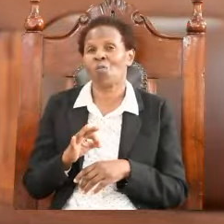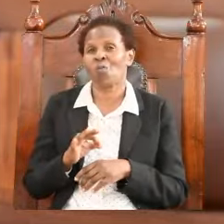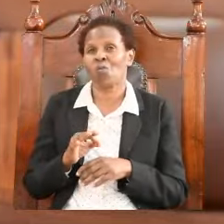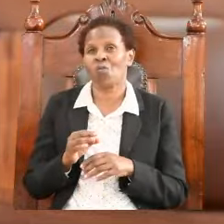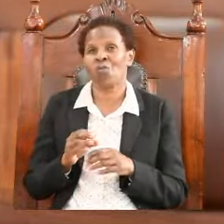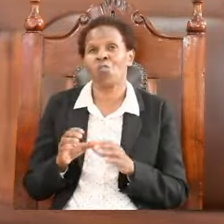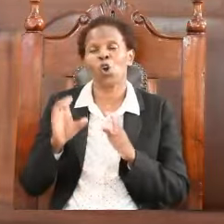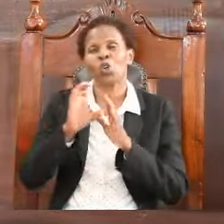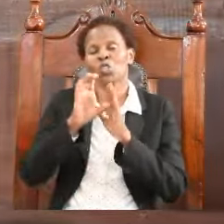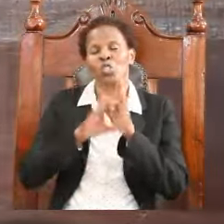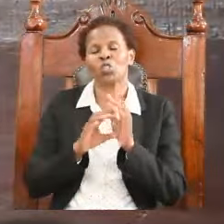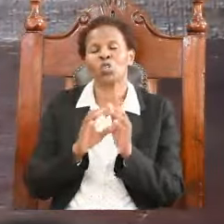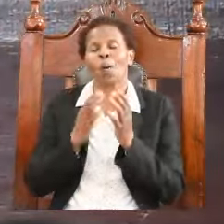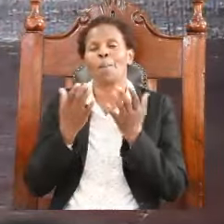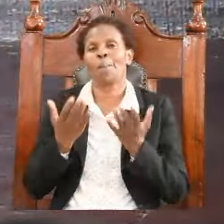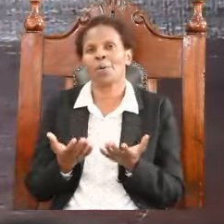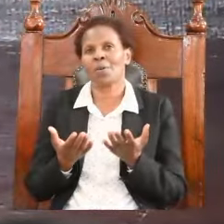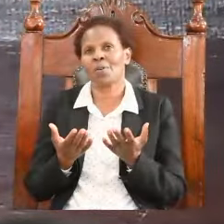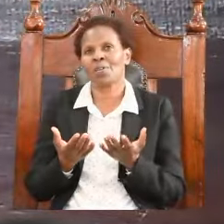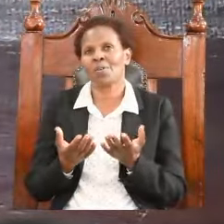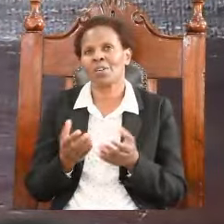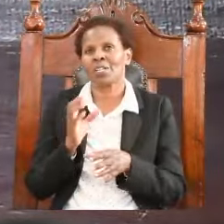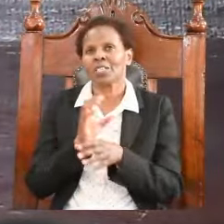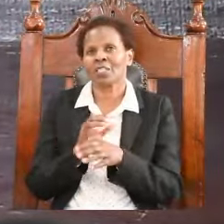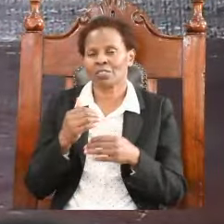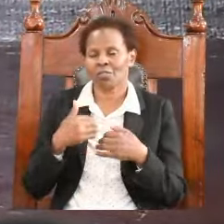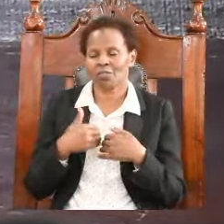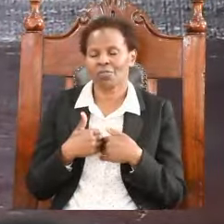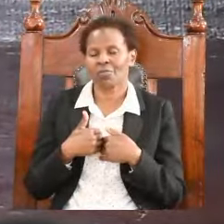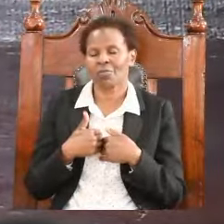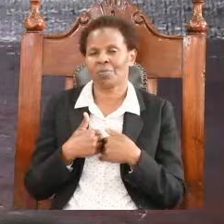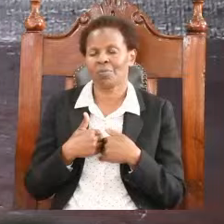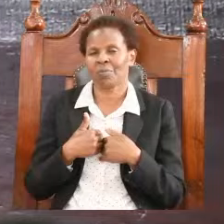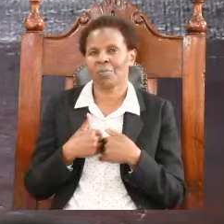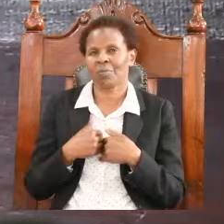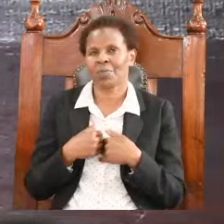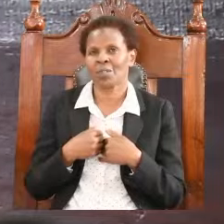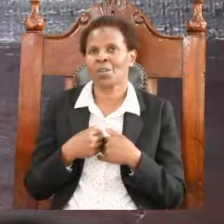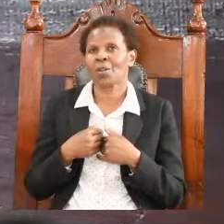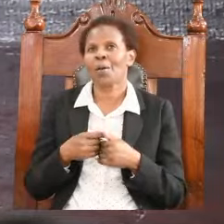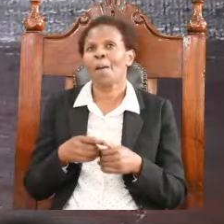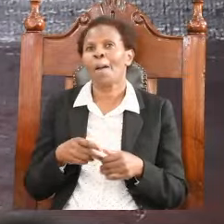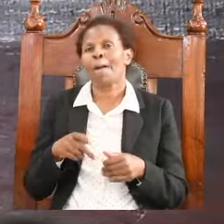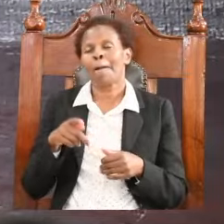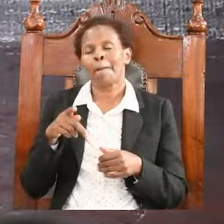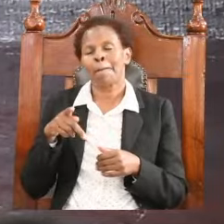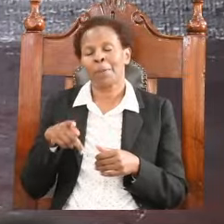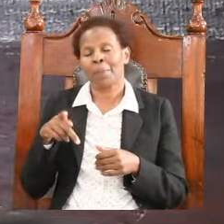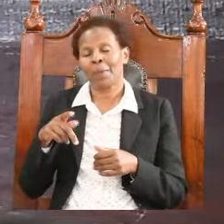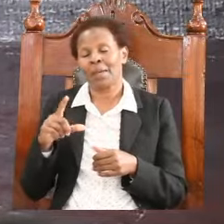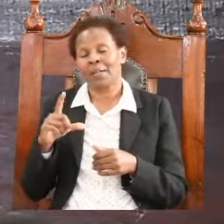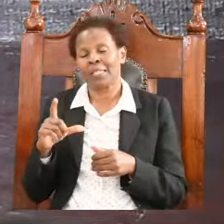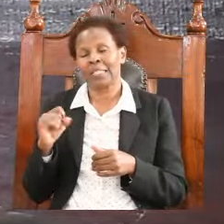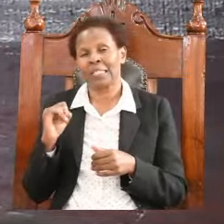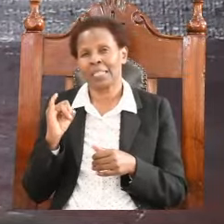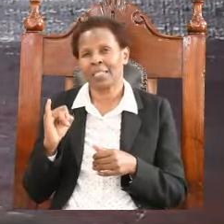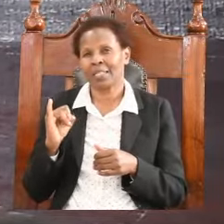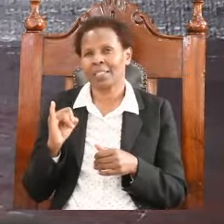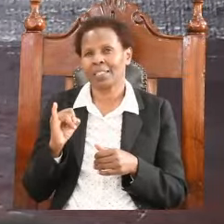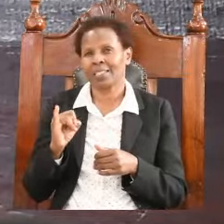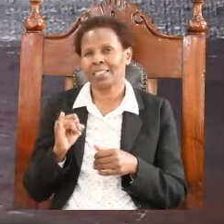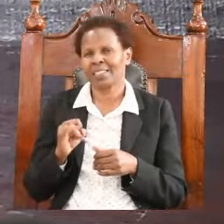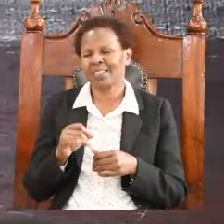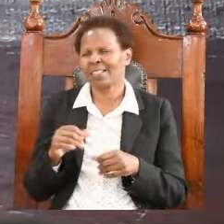twitaga constitution ta riu ona kanitha ithui ni turi constitution tumitaga PNP practice and procedure na andu aingi guku